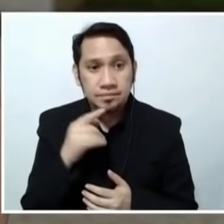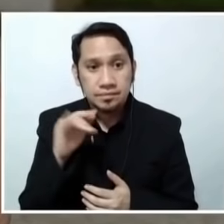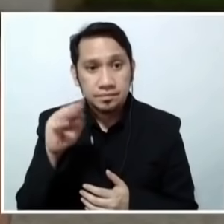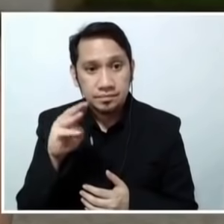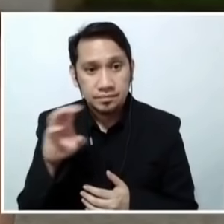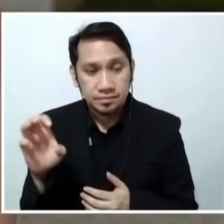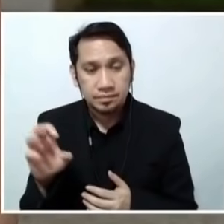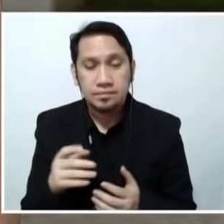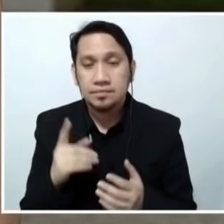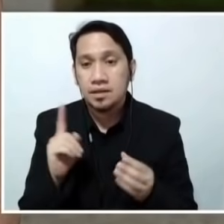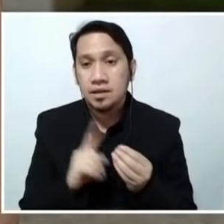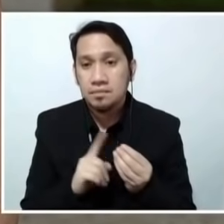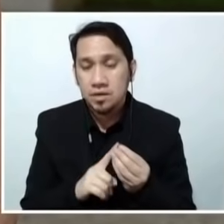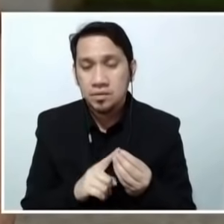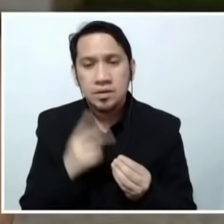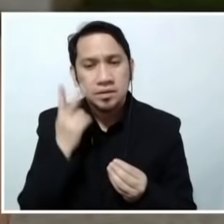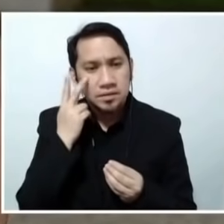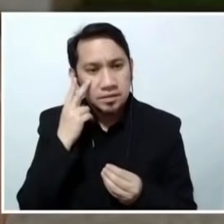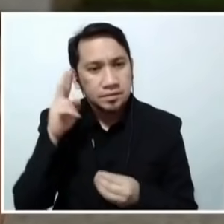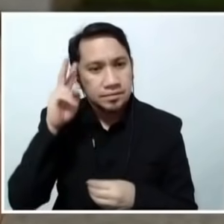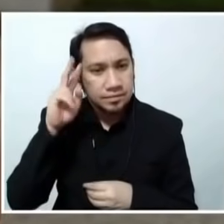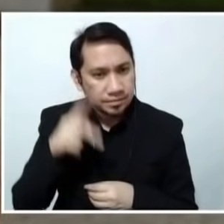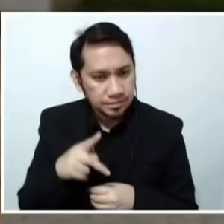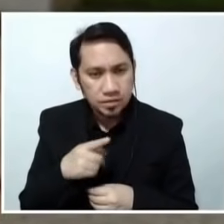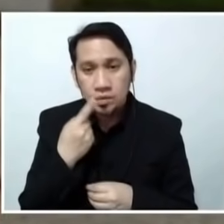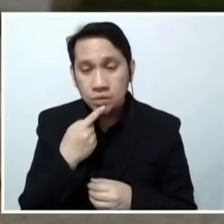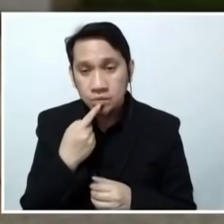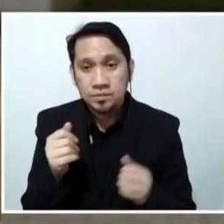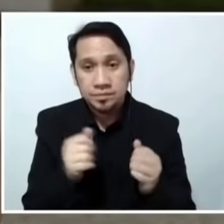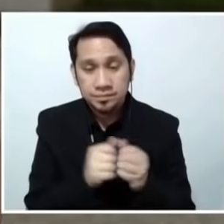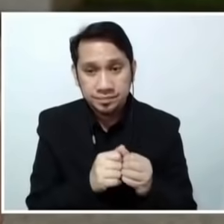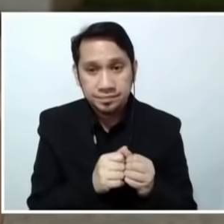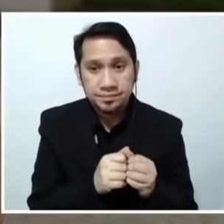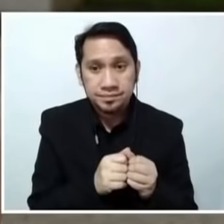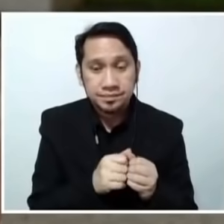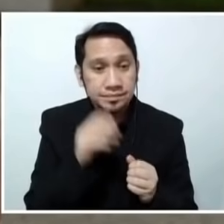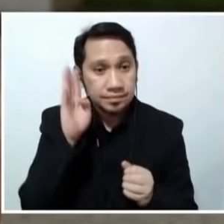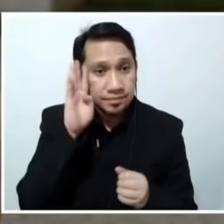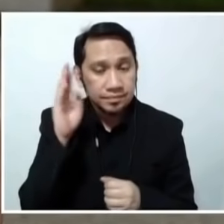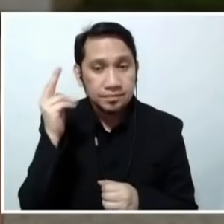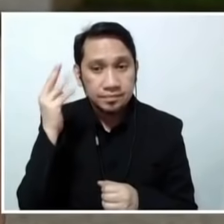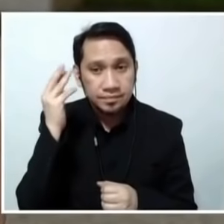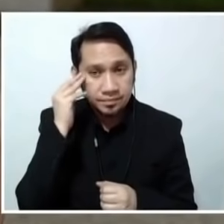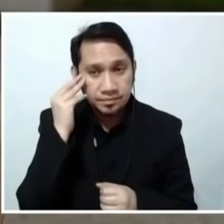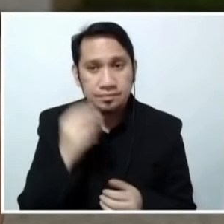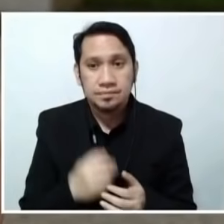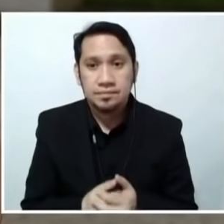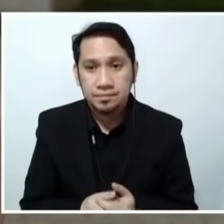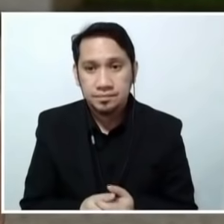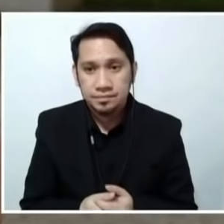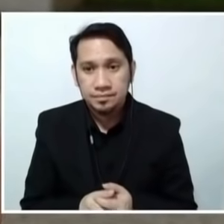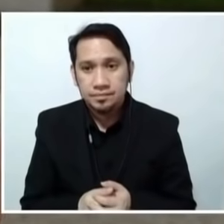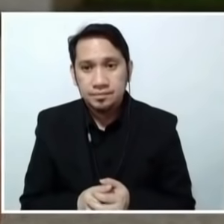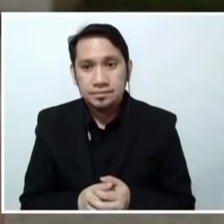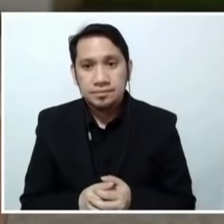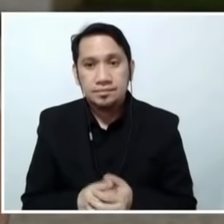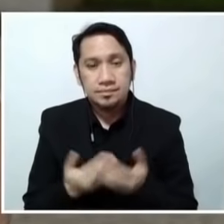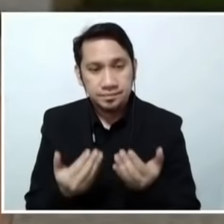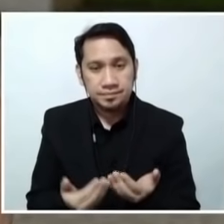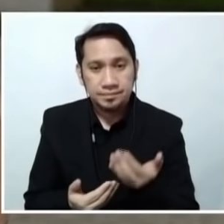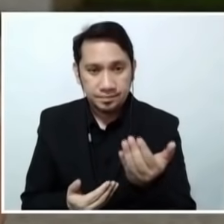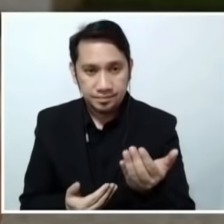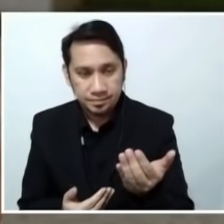mga tinitingnang vice presidential running mate ng kanyang kapatid na si dating Senador Bongbong Marcos.